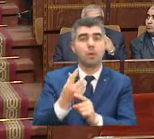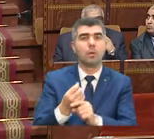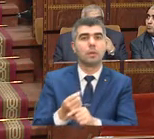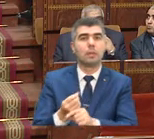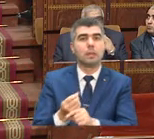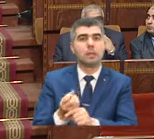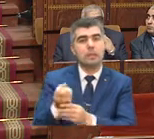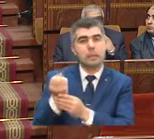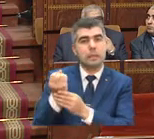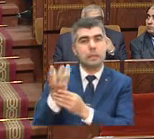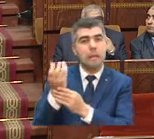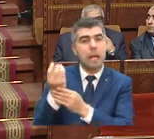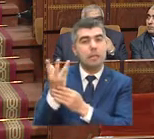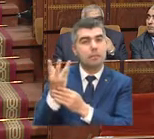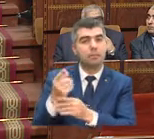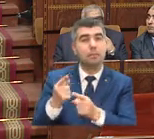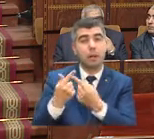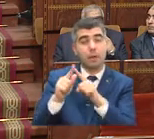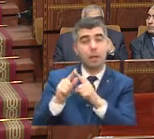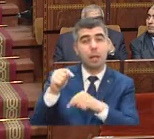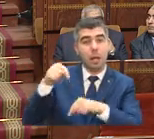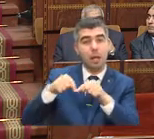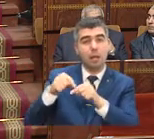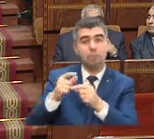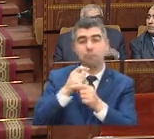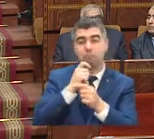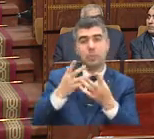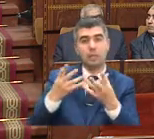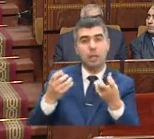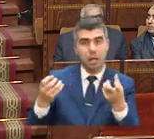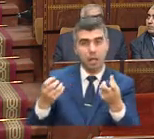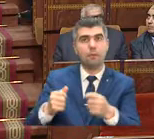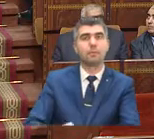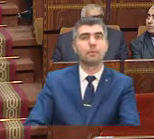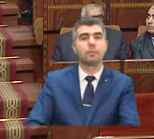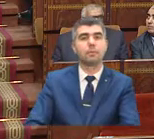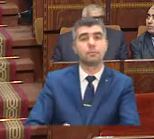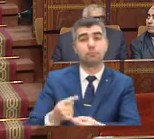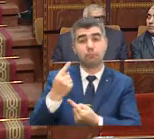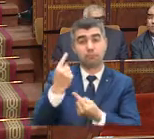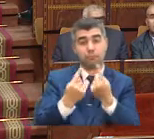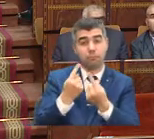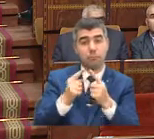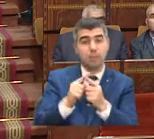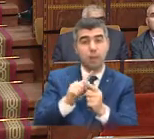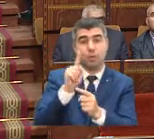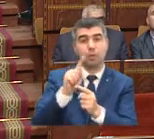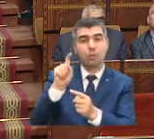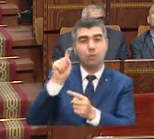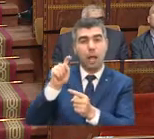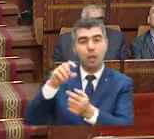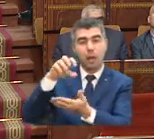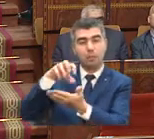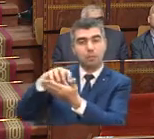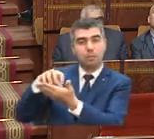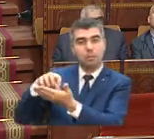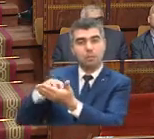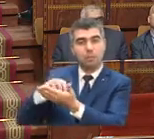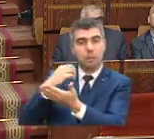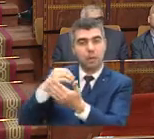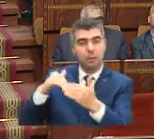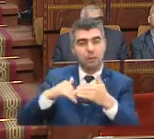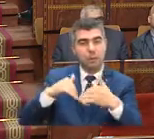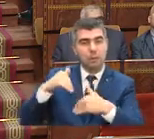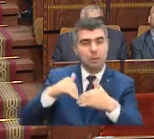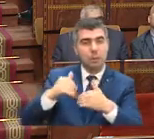ظلام دامس بعض الدوائر ديالها، دوار كبرتا والعساكريه والعبابده ودوار ولاد الرشيد بجامعه